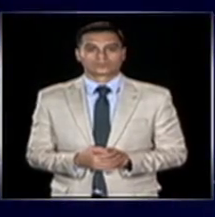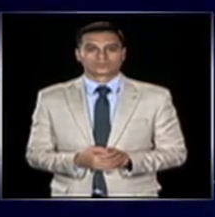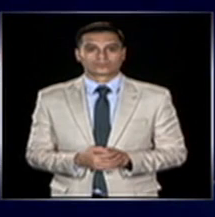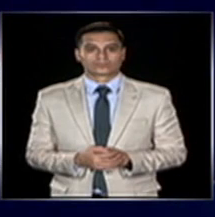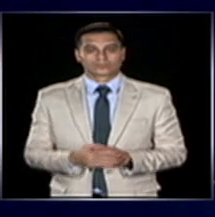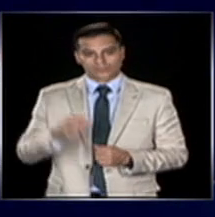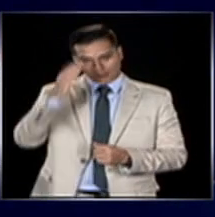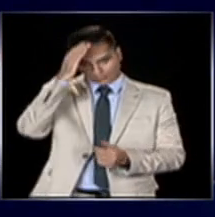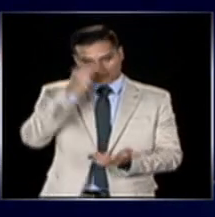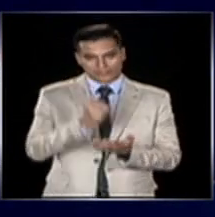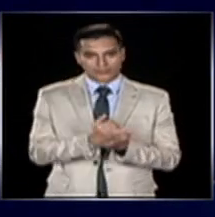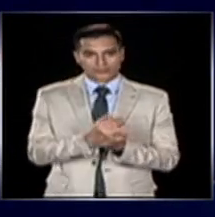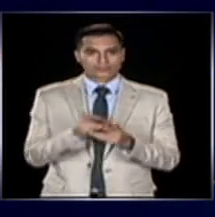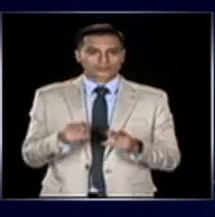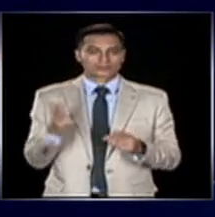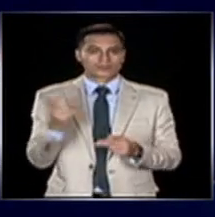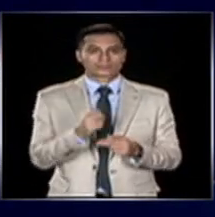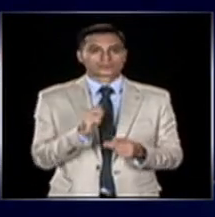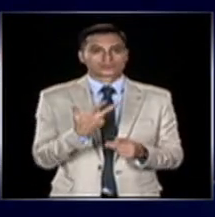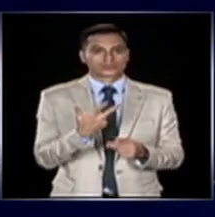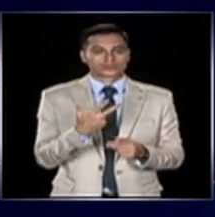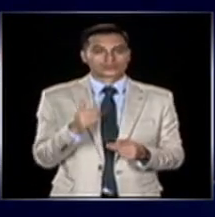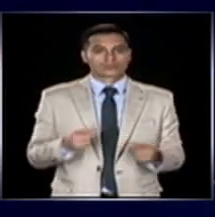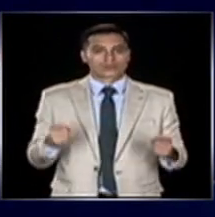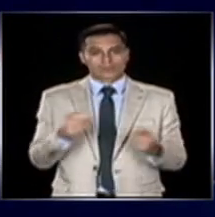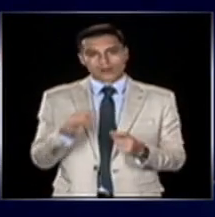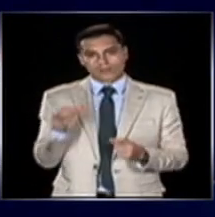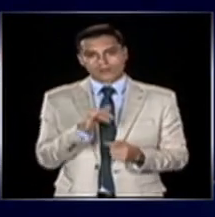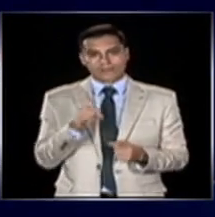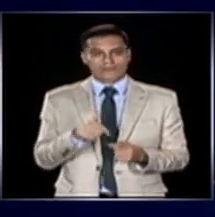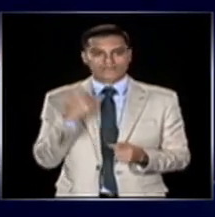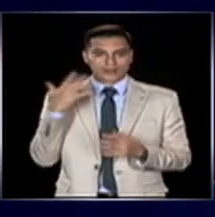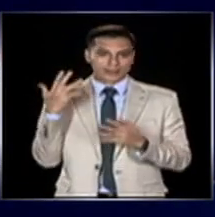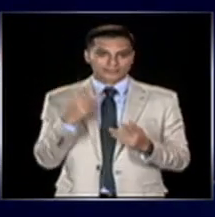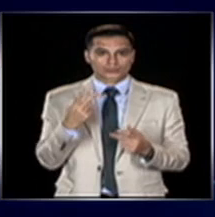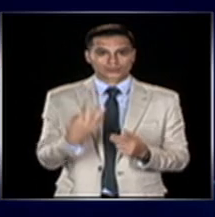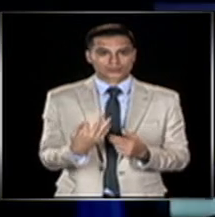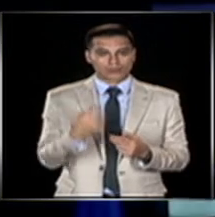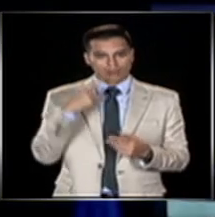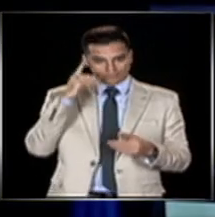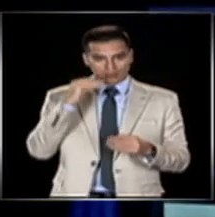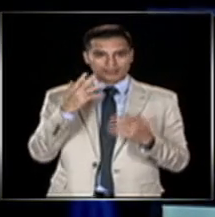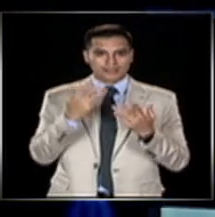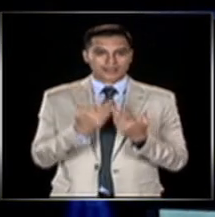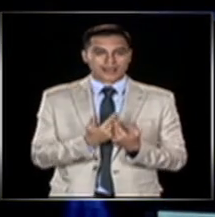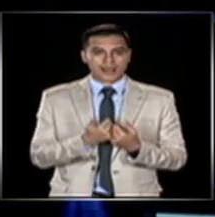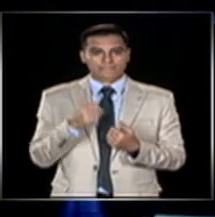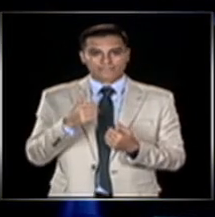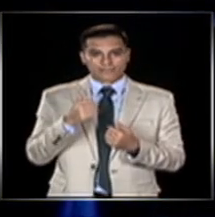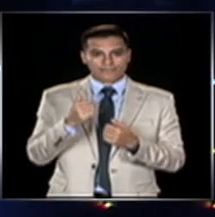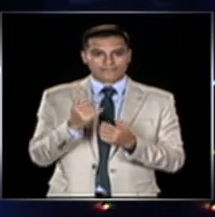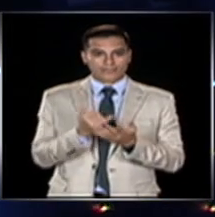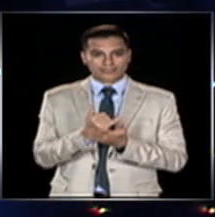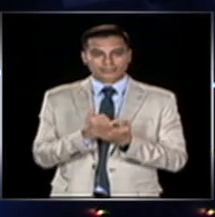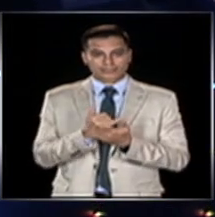عبقرية المدارس الموسم ال 13 ومباراة مهمة في دور ال 32، وهفكركم بالنتيجة. استمع سيوط